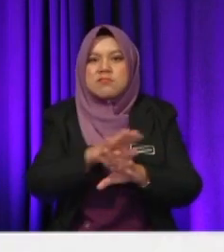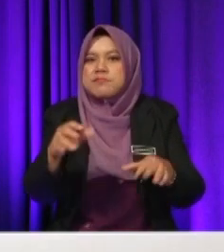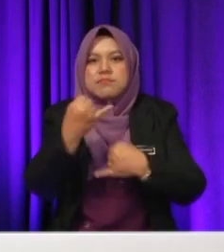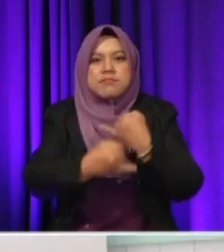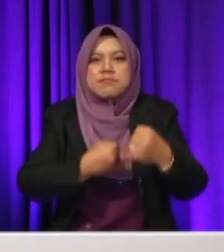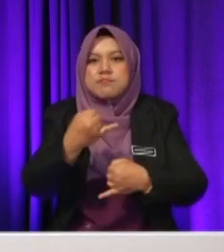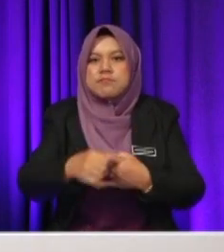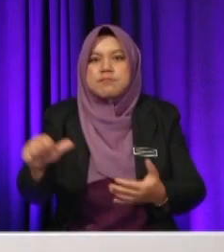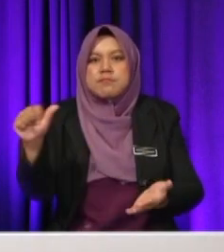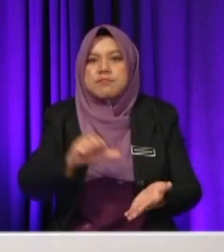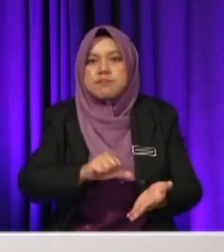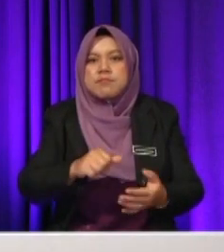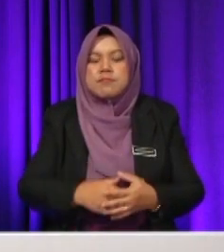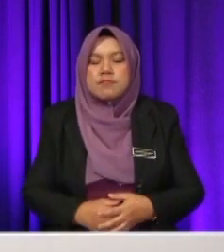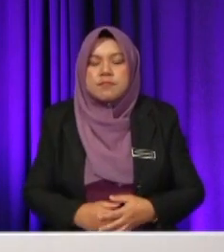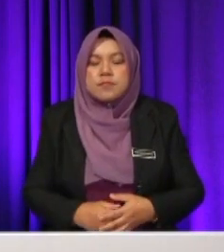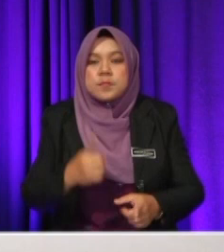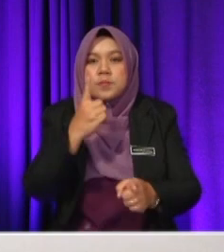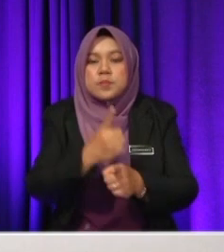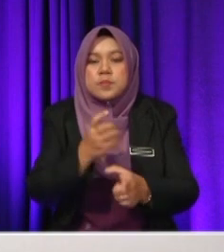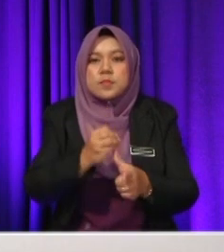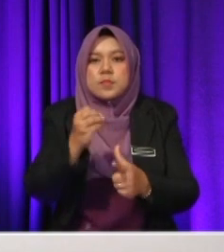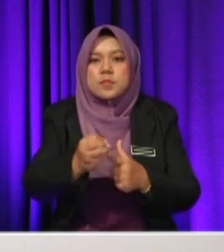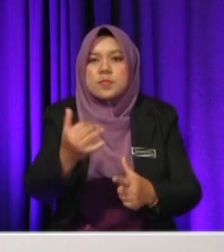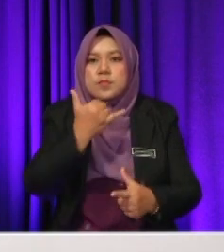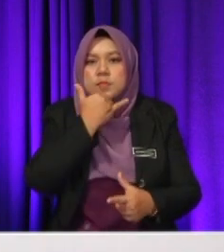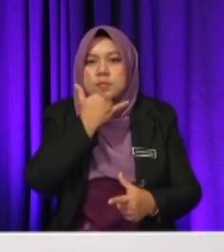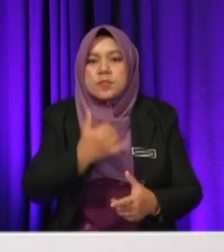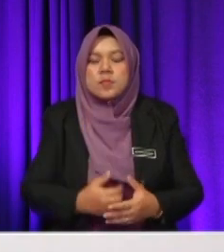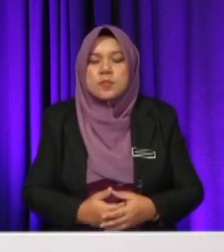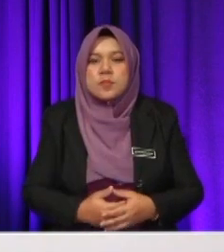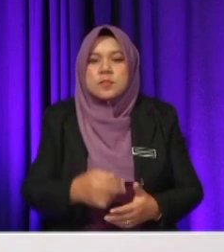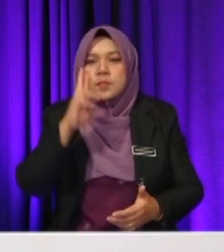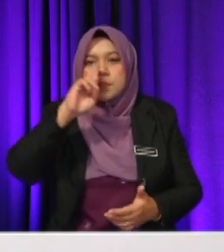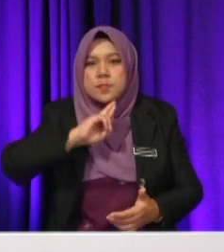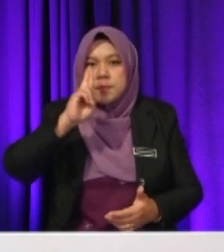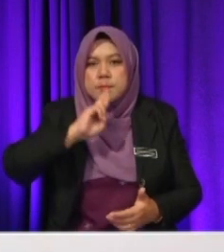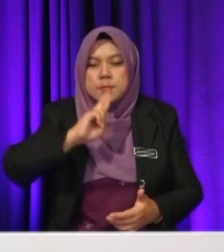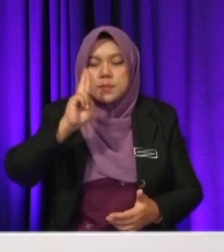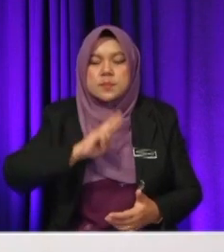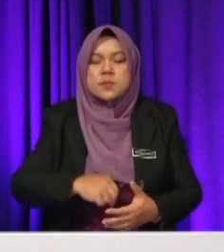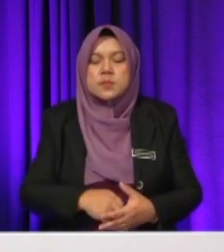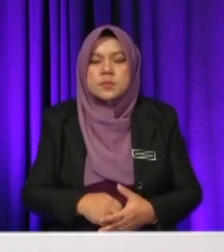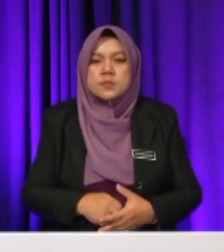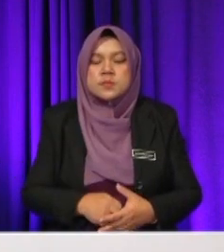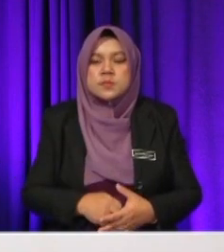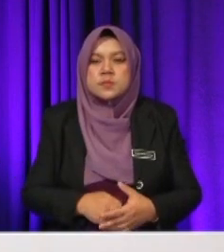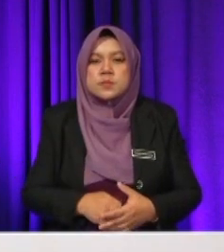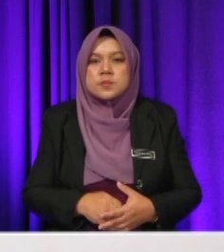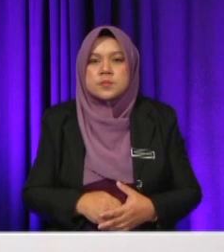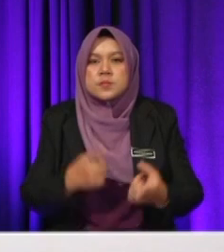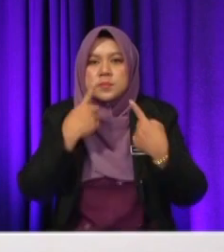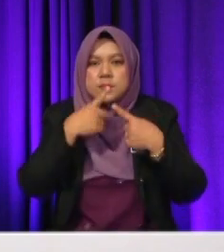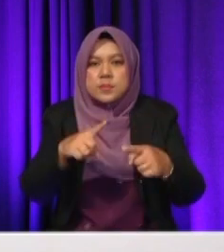setuju betul atau salah oke oke Ada Oke merah-merah Oke jadi